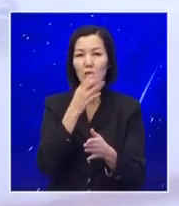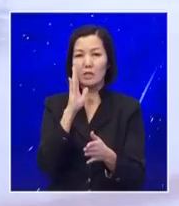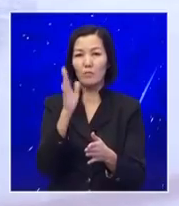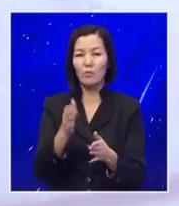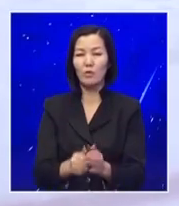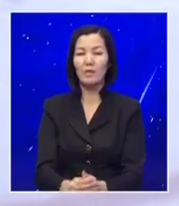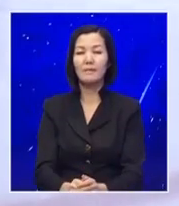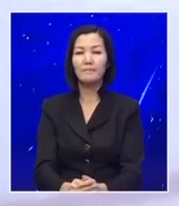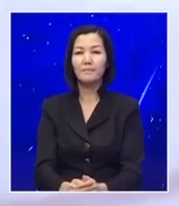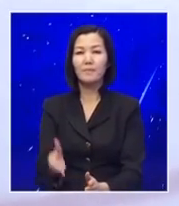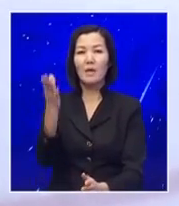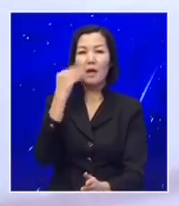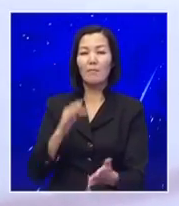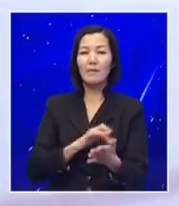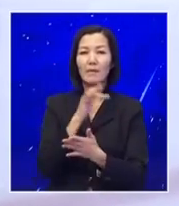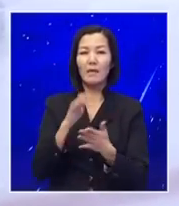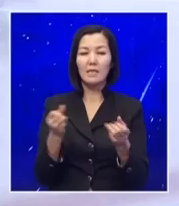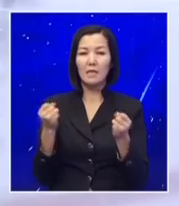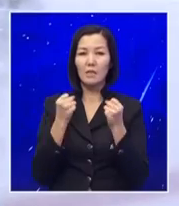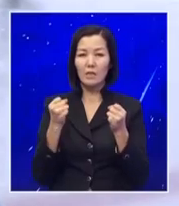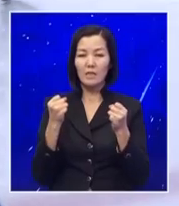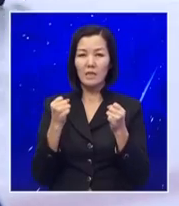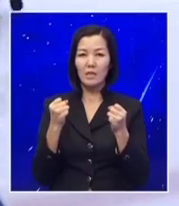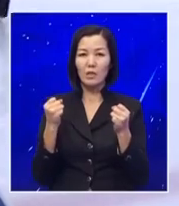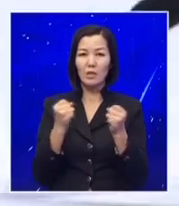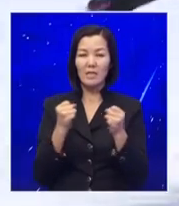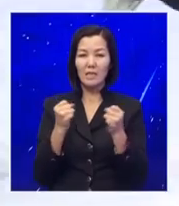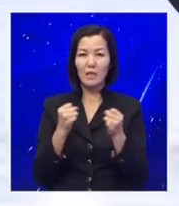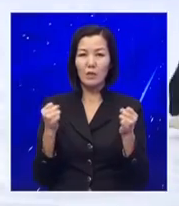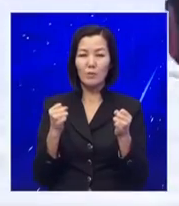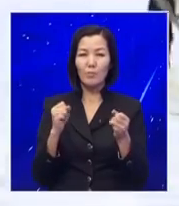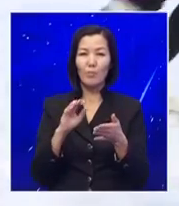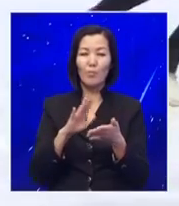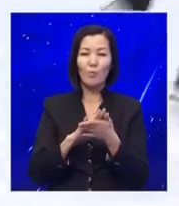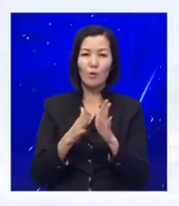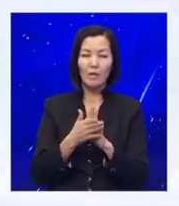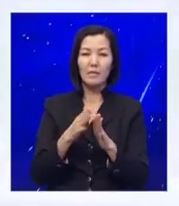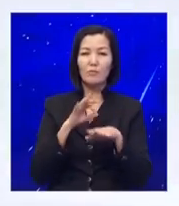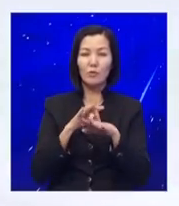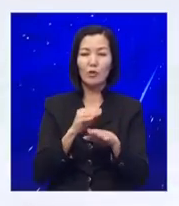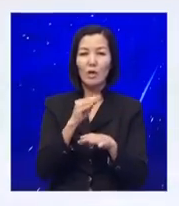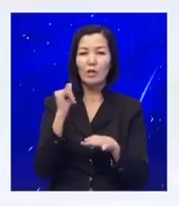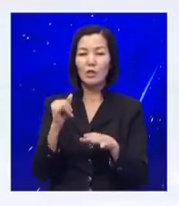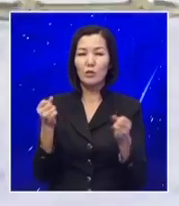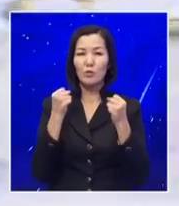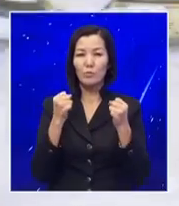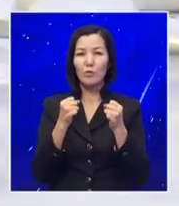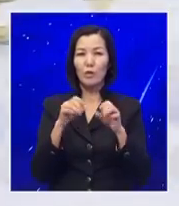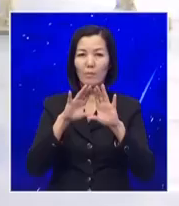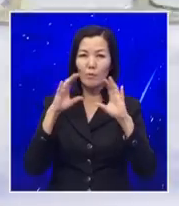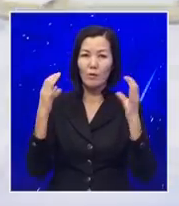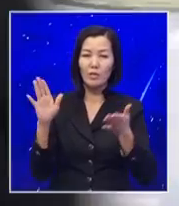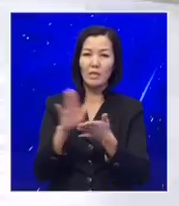спорт басқармасы Алматы қаласындағы қысқа спортқа арналған орталықтармен келісім жасасқан. Осы бойынша жетісулық атлеттер бұл кешендерді